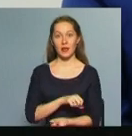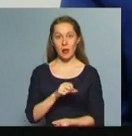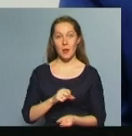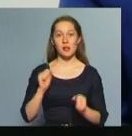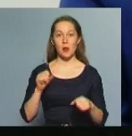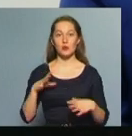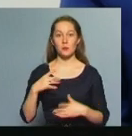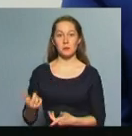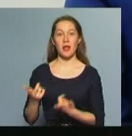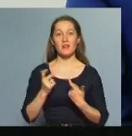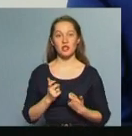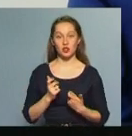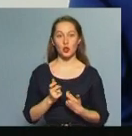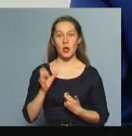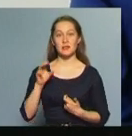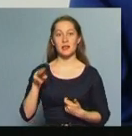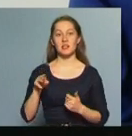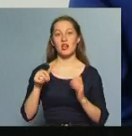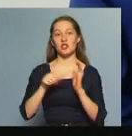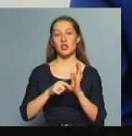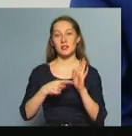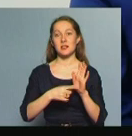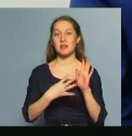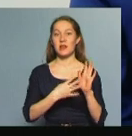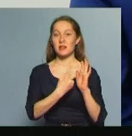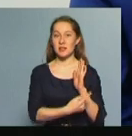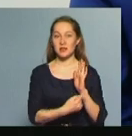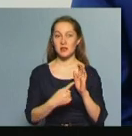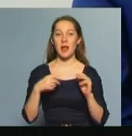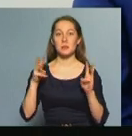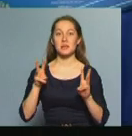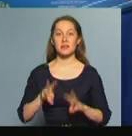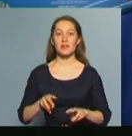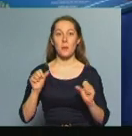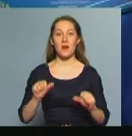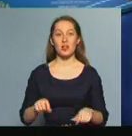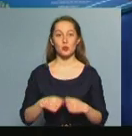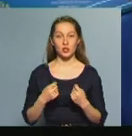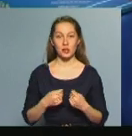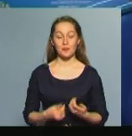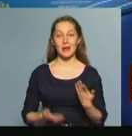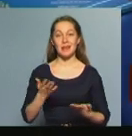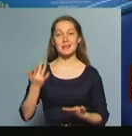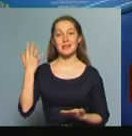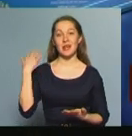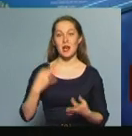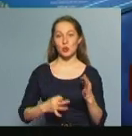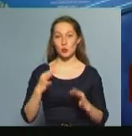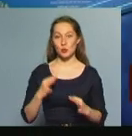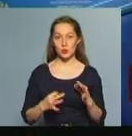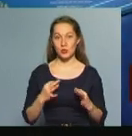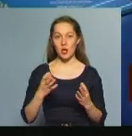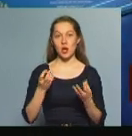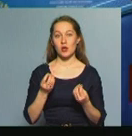быть привлечено по статье 6.9.1 Кодекса об административных правонарушениях. Если ранее суды еще